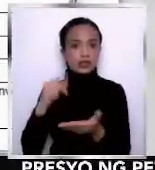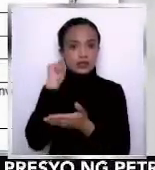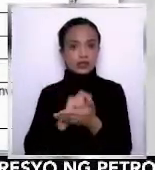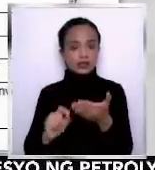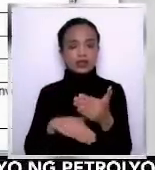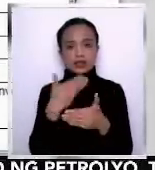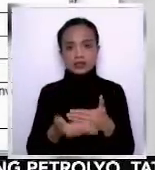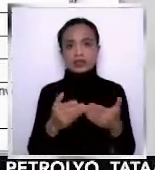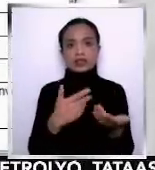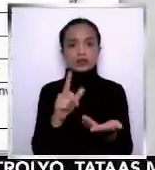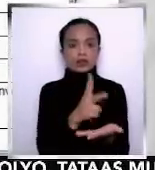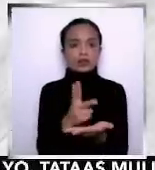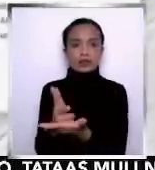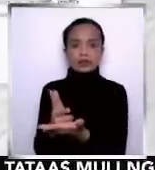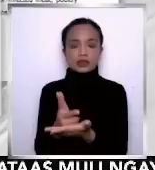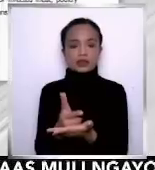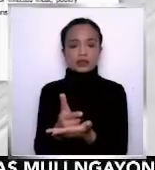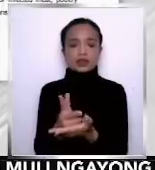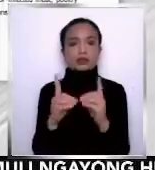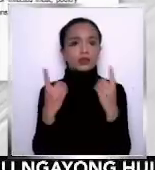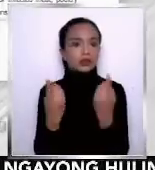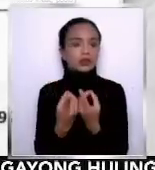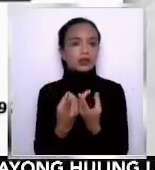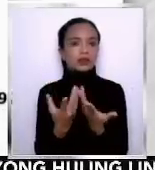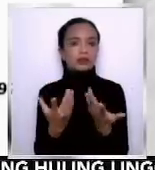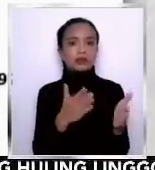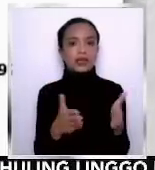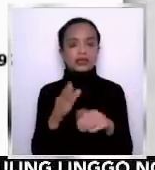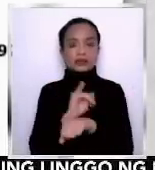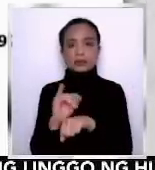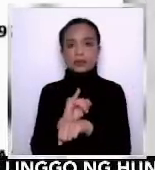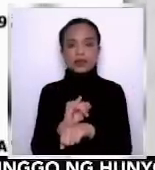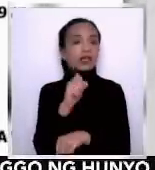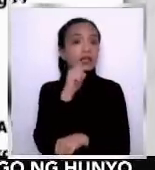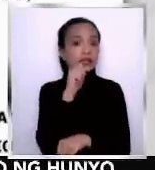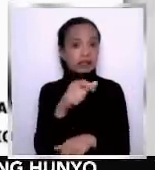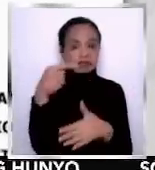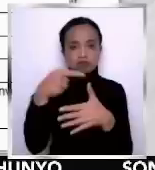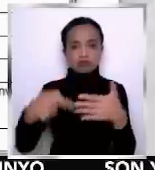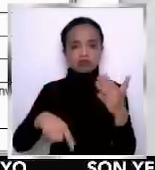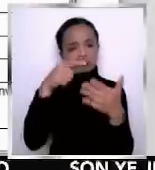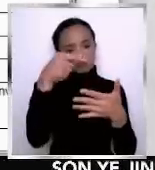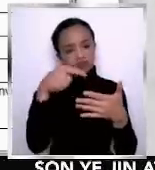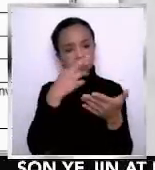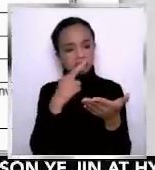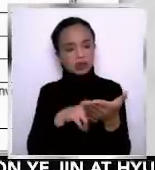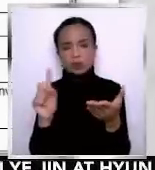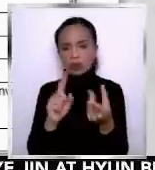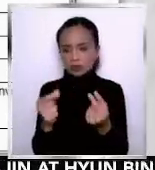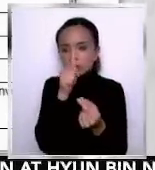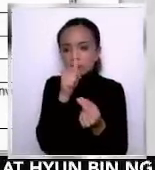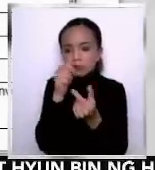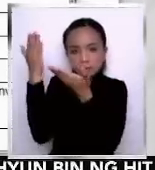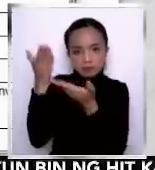Services Division ng Bureau of Plant Industry. Hindi idinetalya sa report kung ano ang kanilang partisipasyon sa umani smuggling, kabilang din sa listahan ng